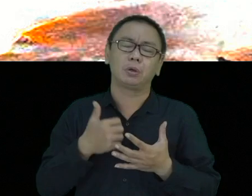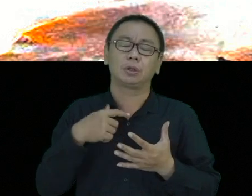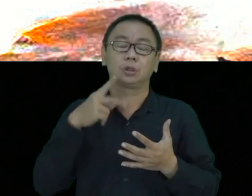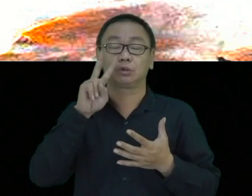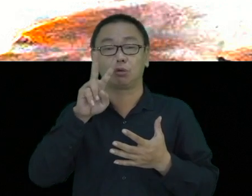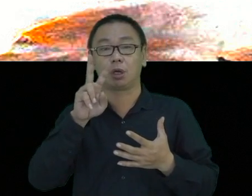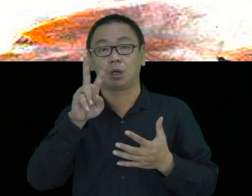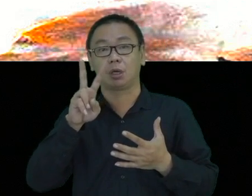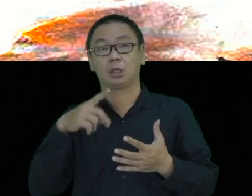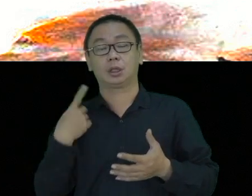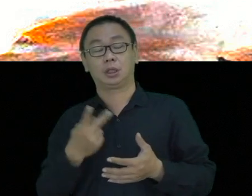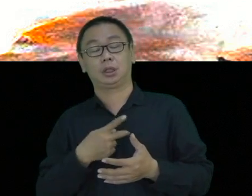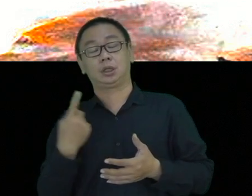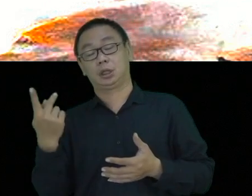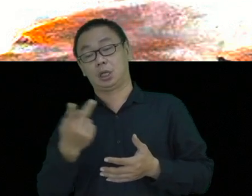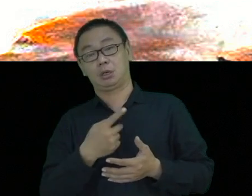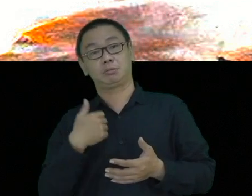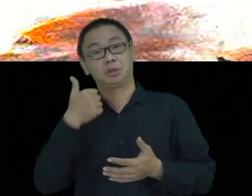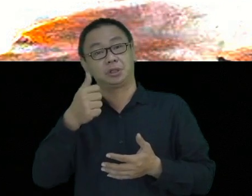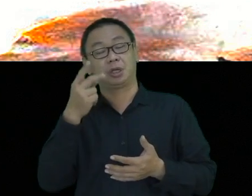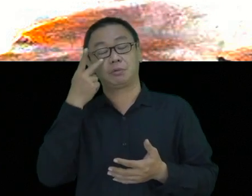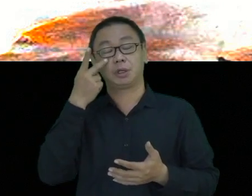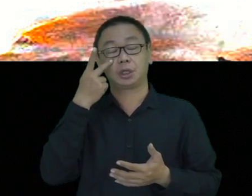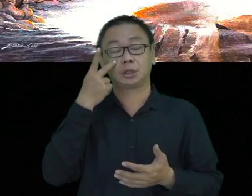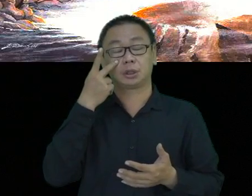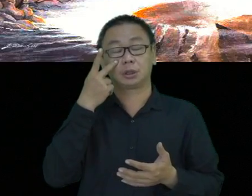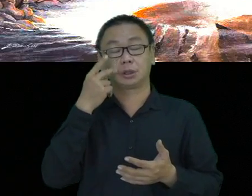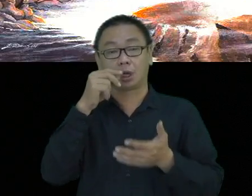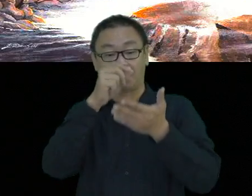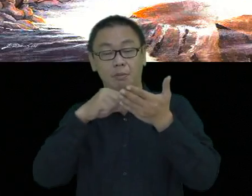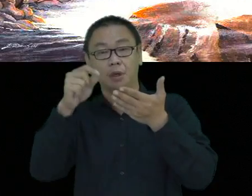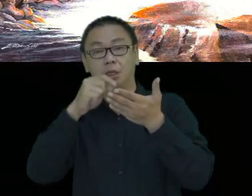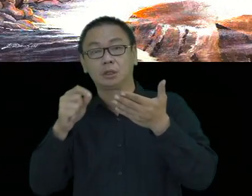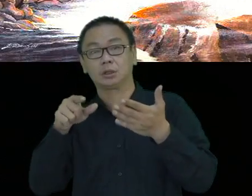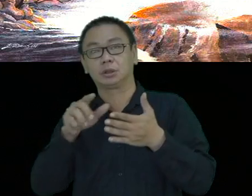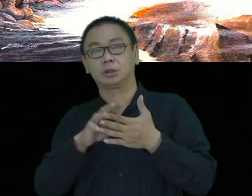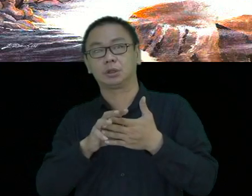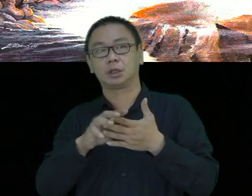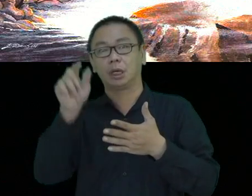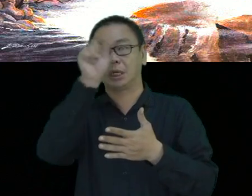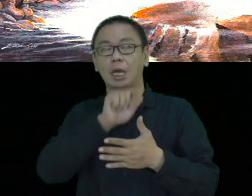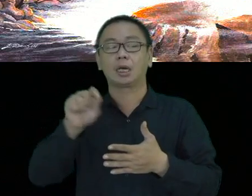ya, gambar ini yang saya beri lingkaran biru.